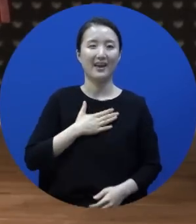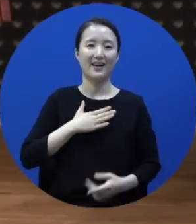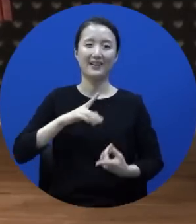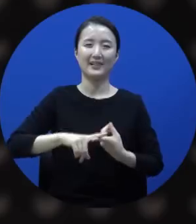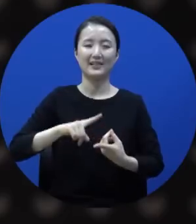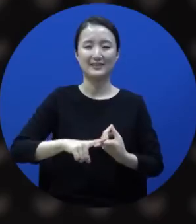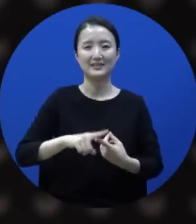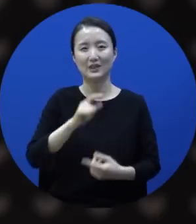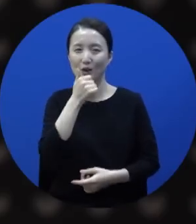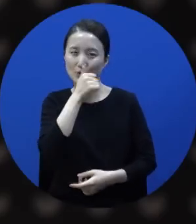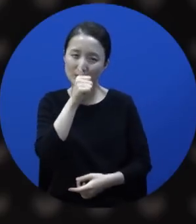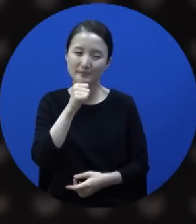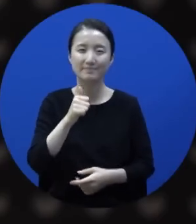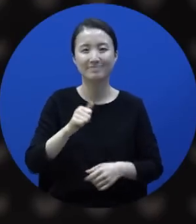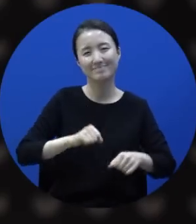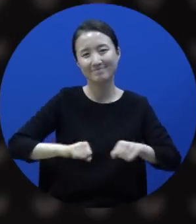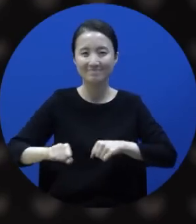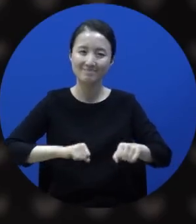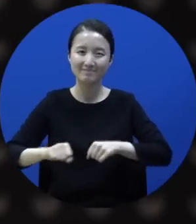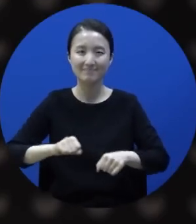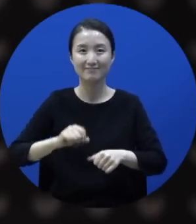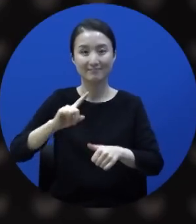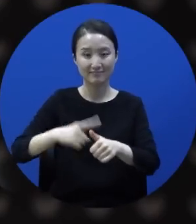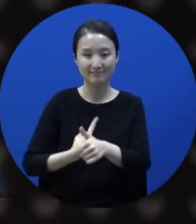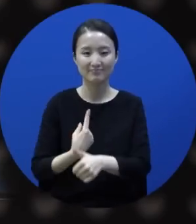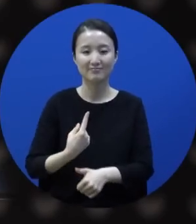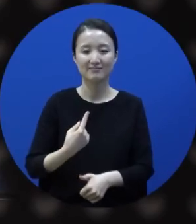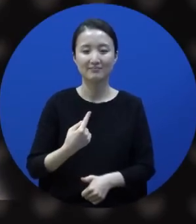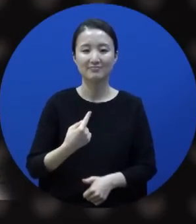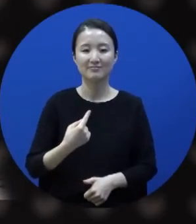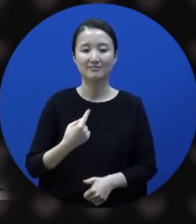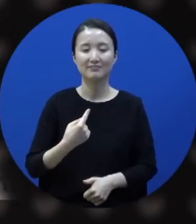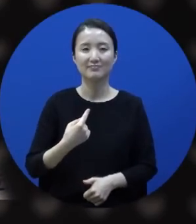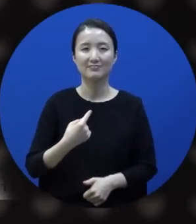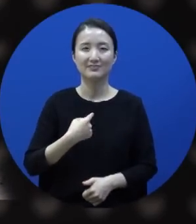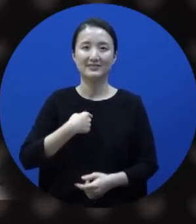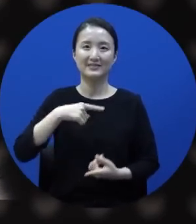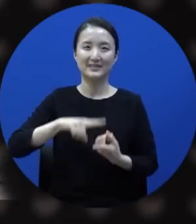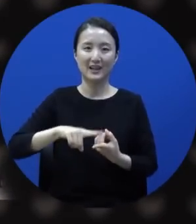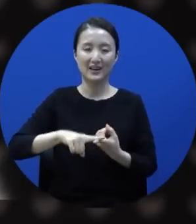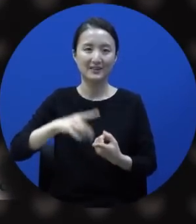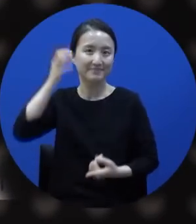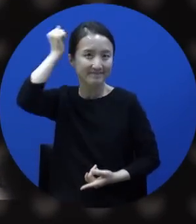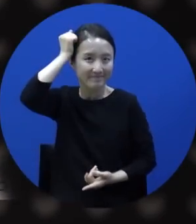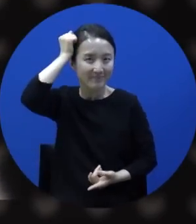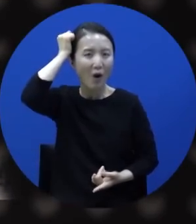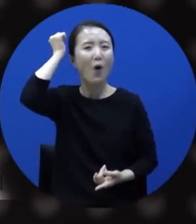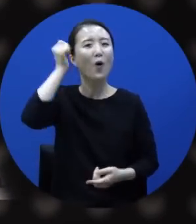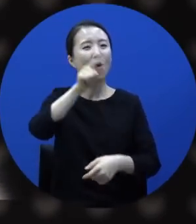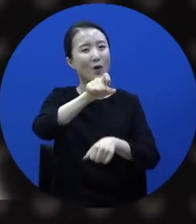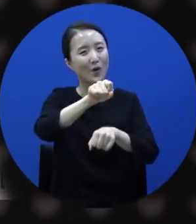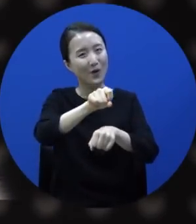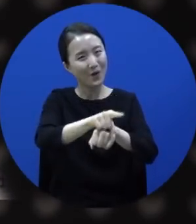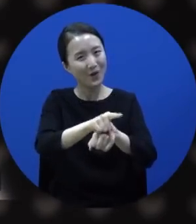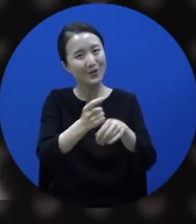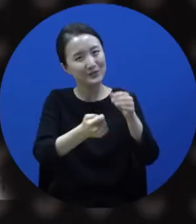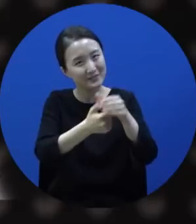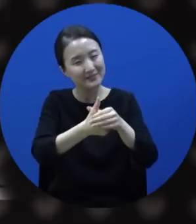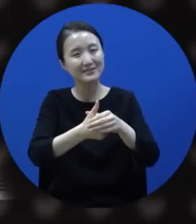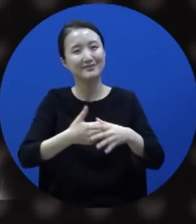많은 분들이 한번 듣고도 세인 씨 되게 특별한 친구구나, 재미있는 친구구나 하면서 기억을 해주시게